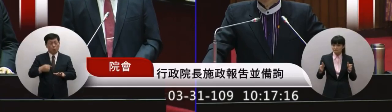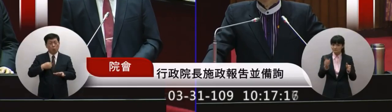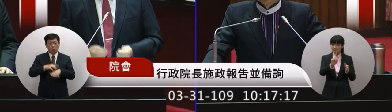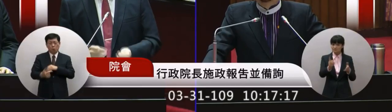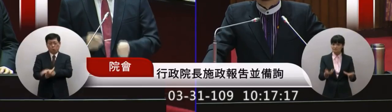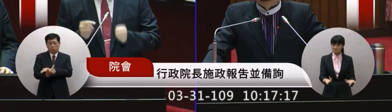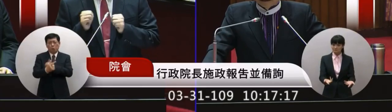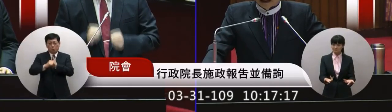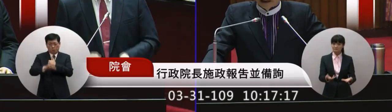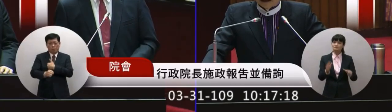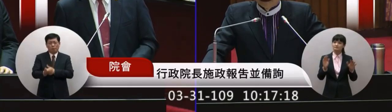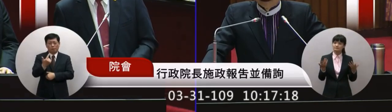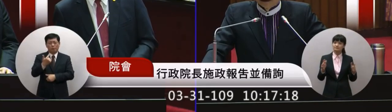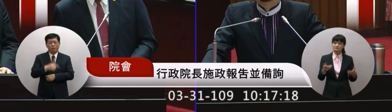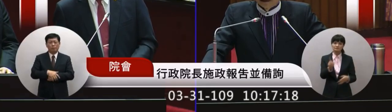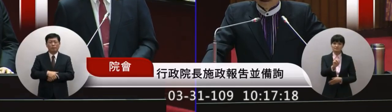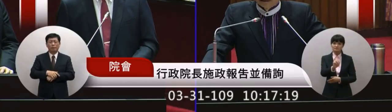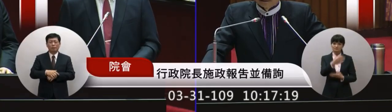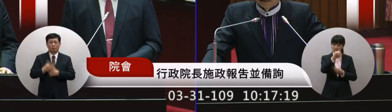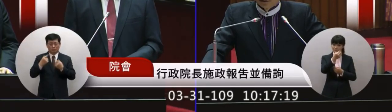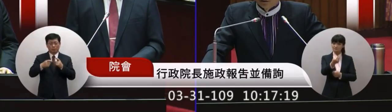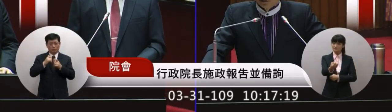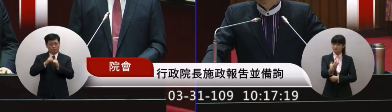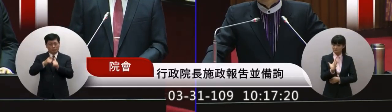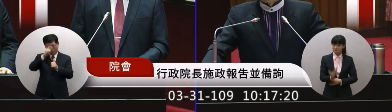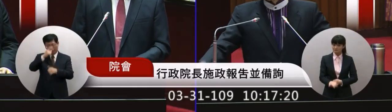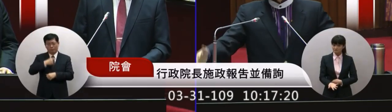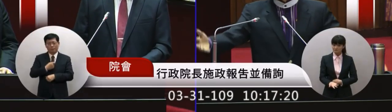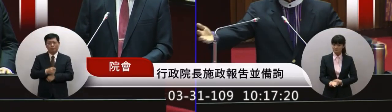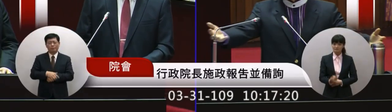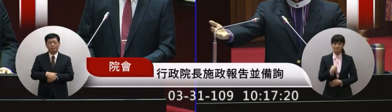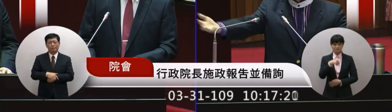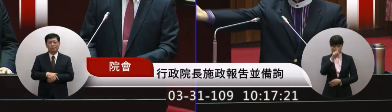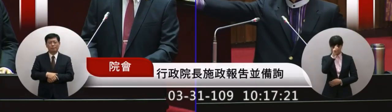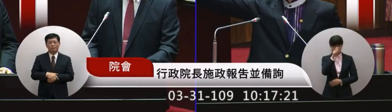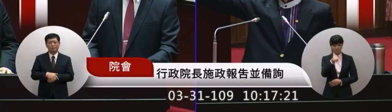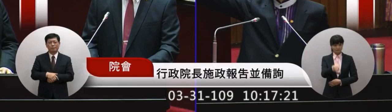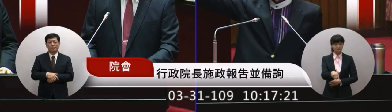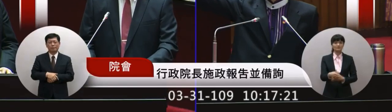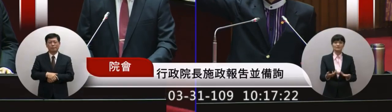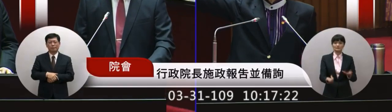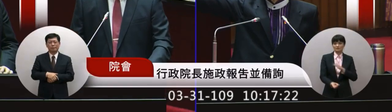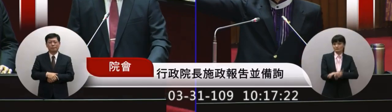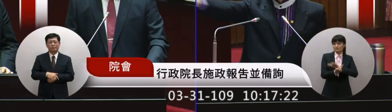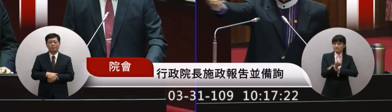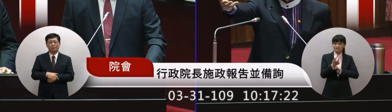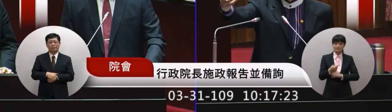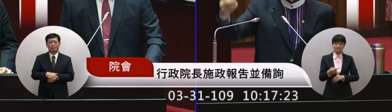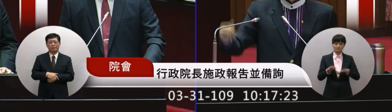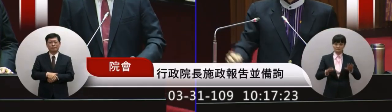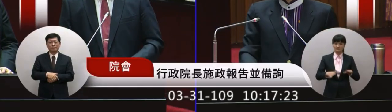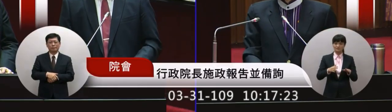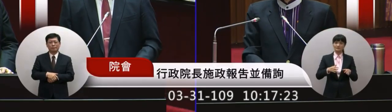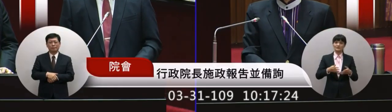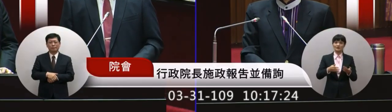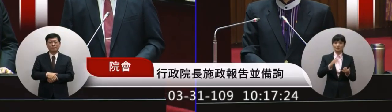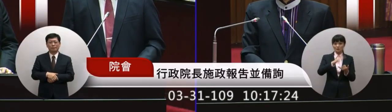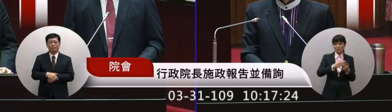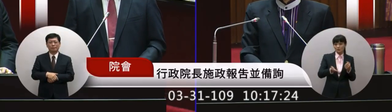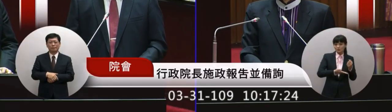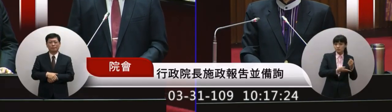资金如何？ 因为大概 大家期待，吼、 哦。我们当然希望这一次马上就清明节可以使用